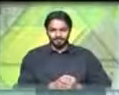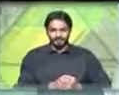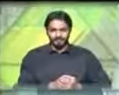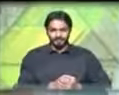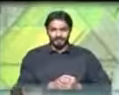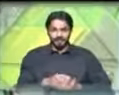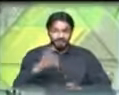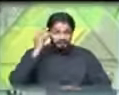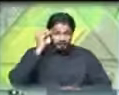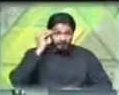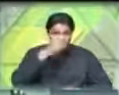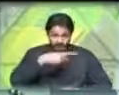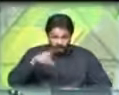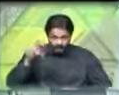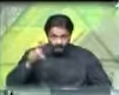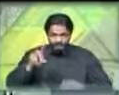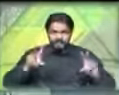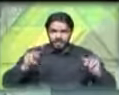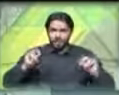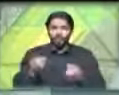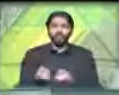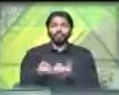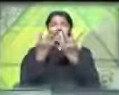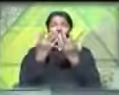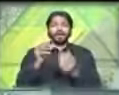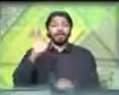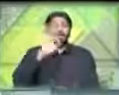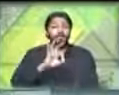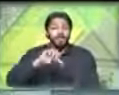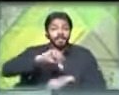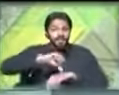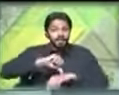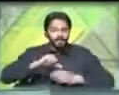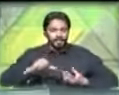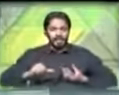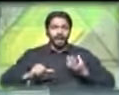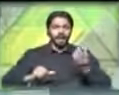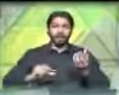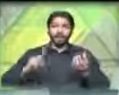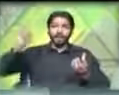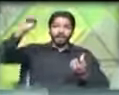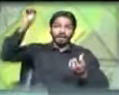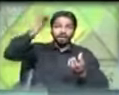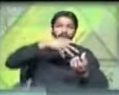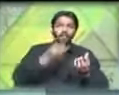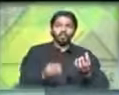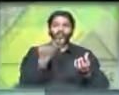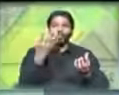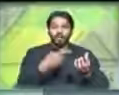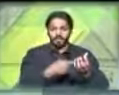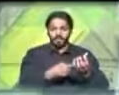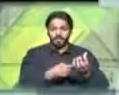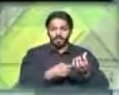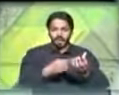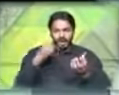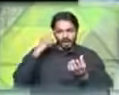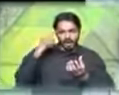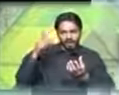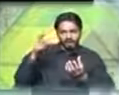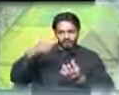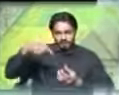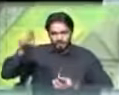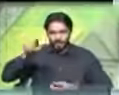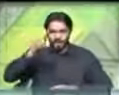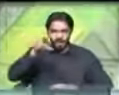وصحة الفهم نور يقذفه الله في قلب العبد. نعم. يميز به بين